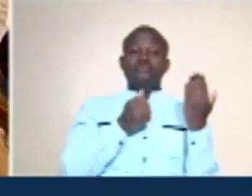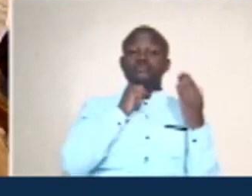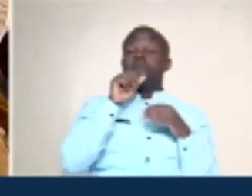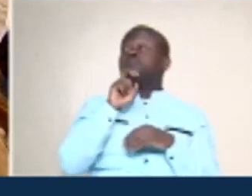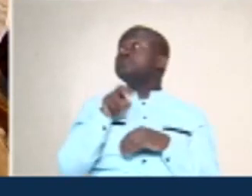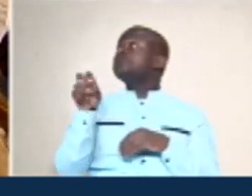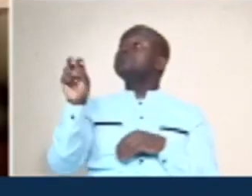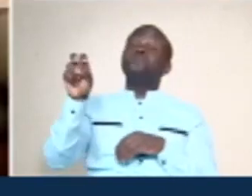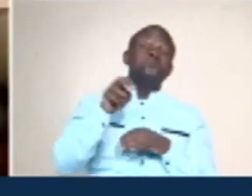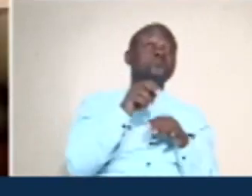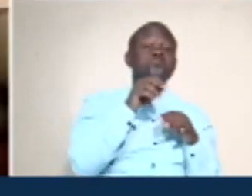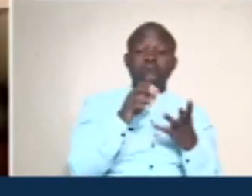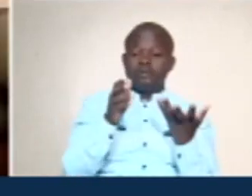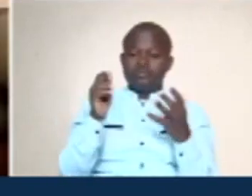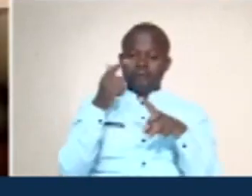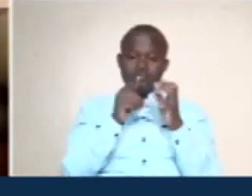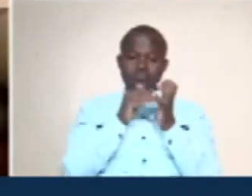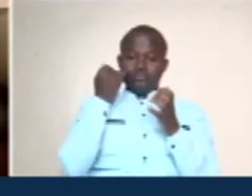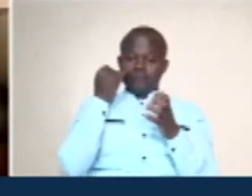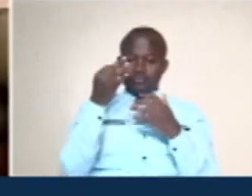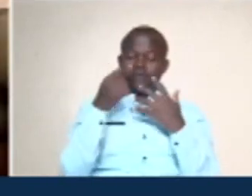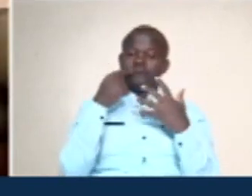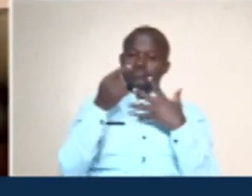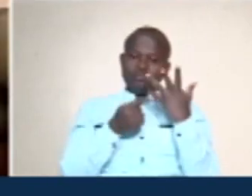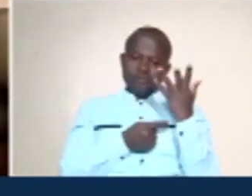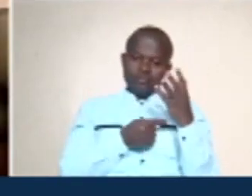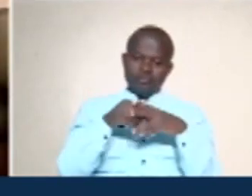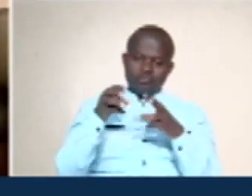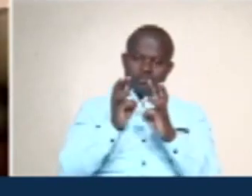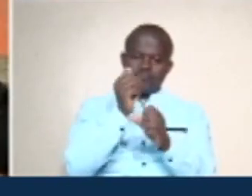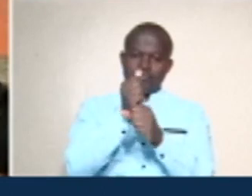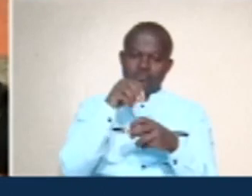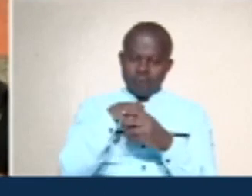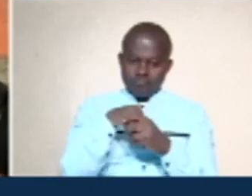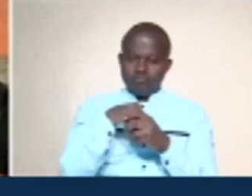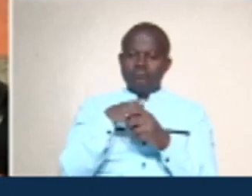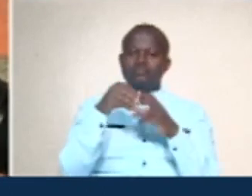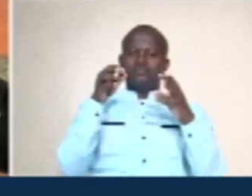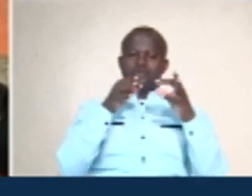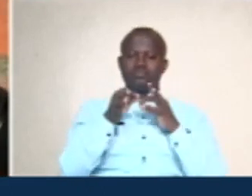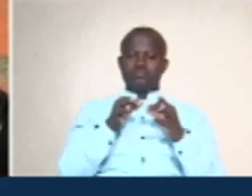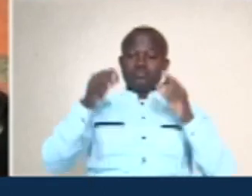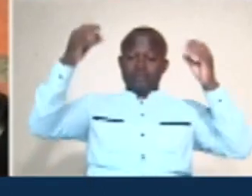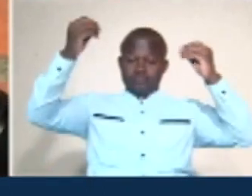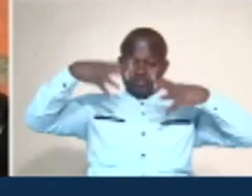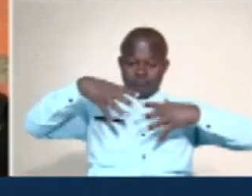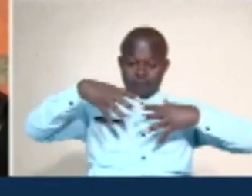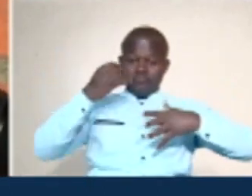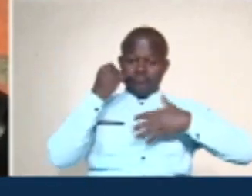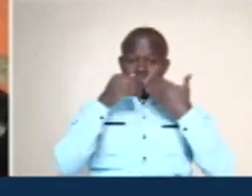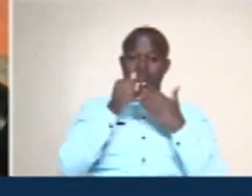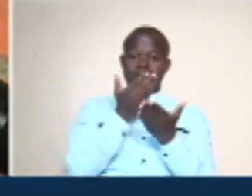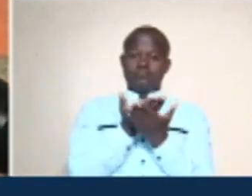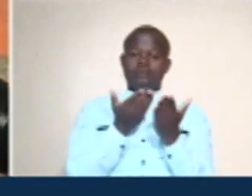adasiragije umuturage, kandi niba hari n'ibigomba uburyo akoramo akanabisobanura bikagaragara. Niba ugiye